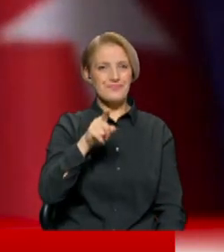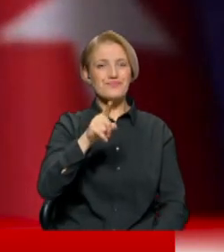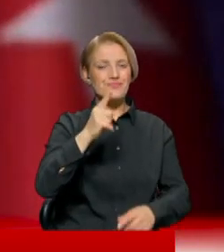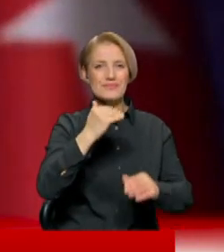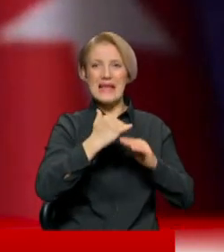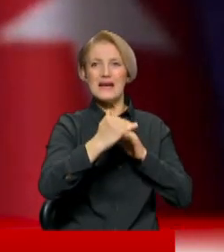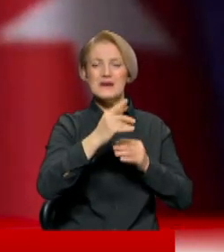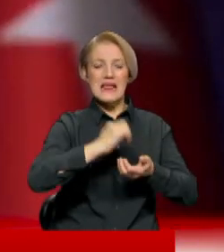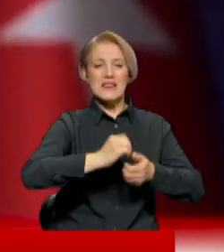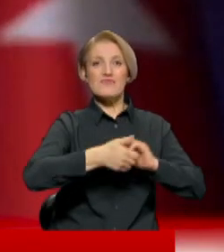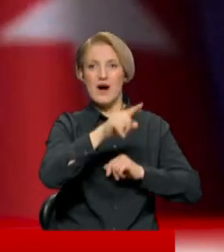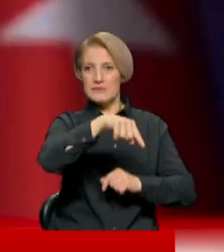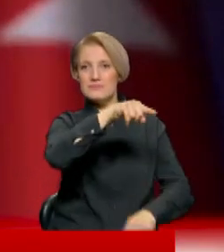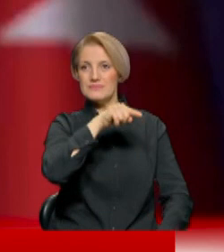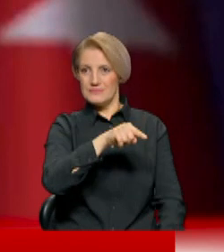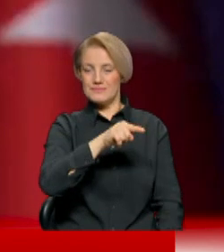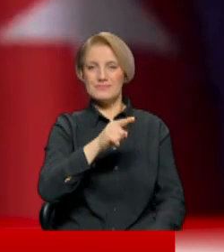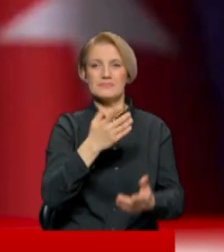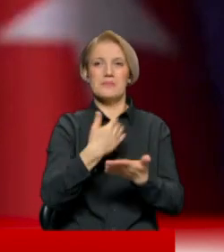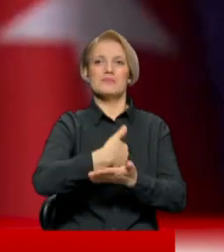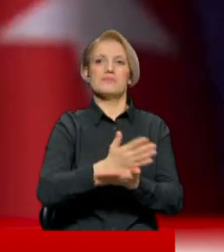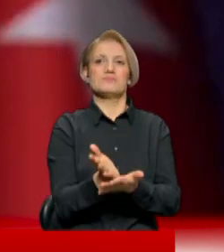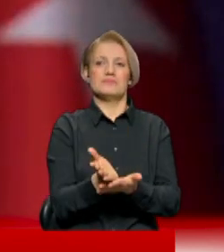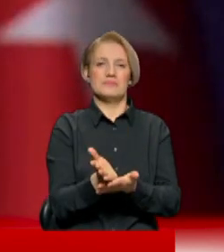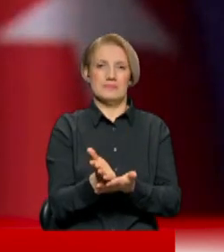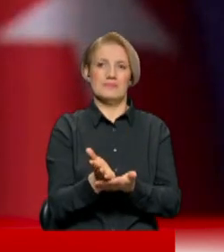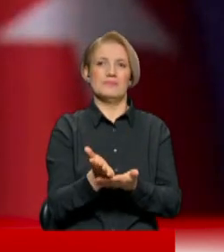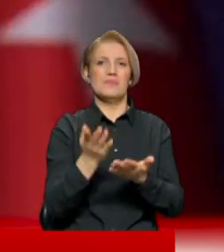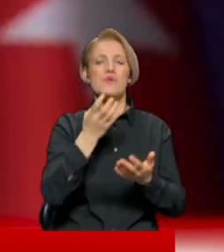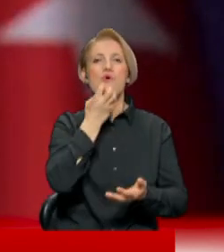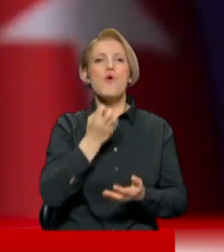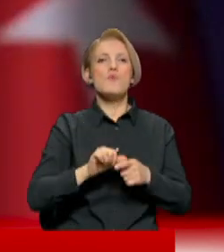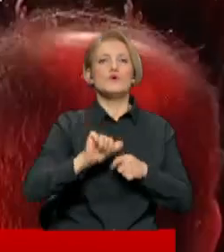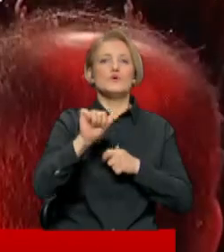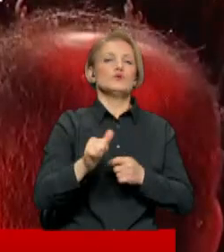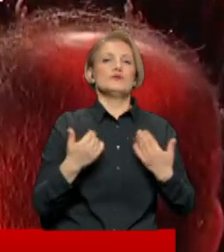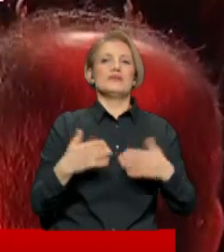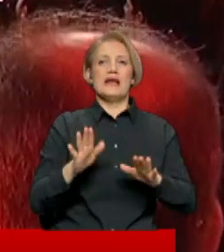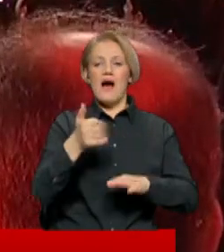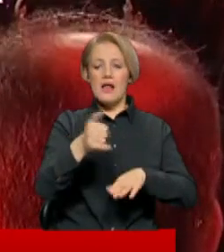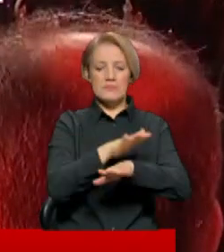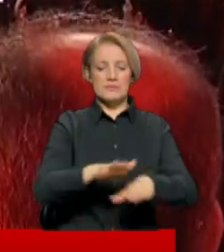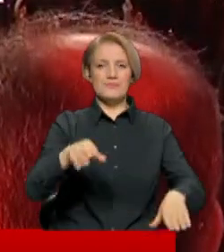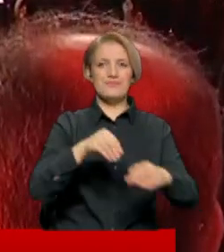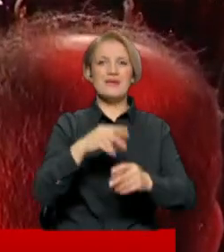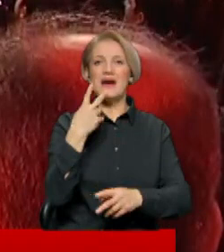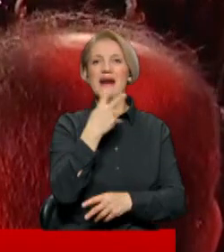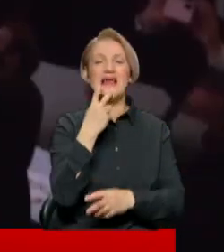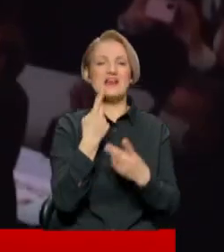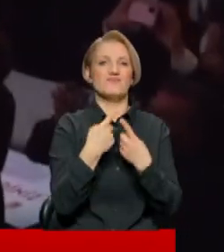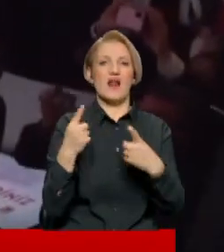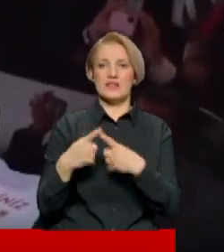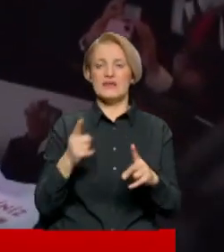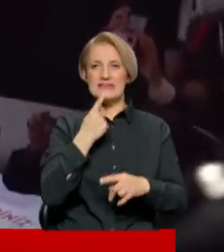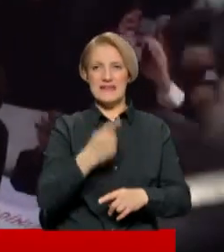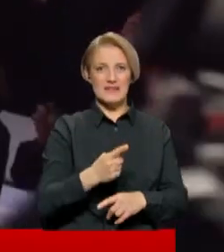ittifakı zaten dağılacak ömrü fazla uzun değil onlar 6'lı masa için renkleri farklı dedi